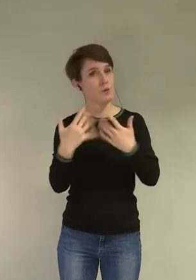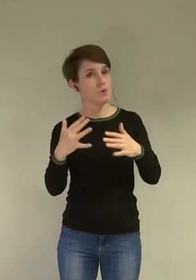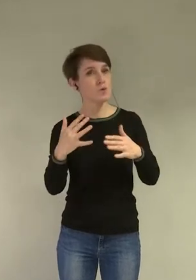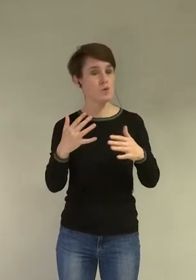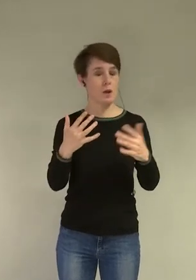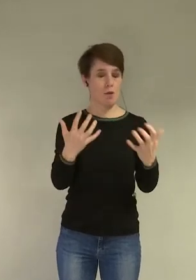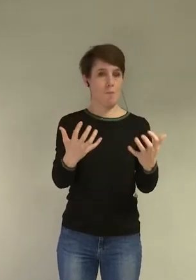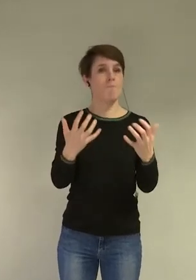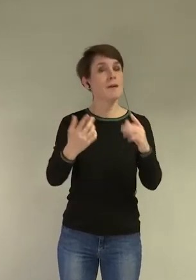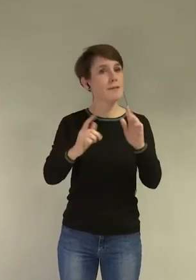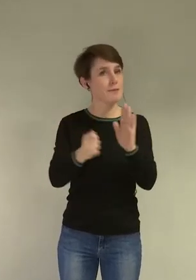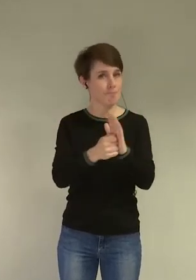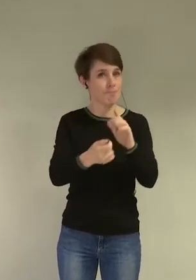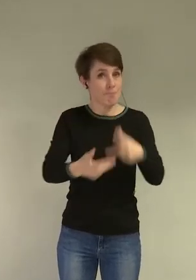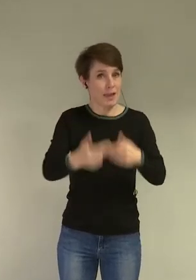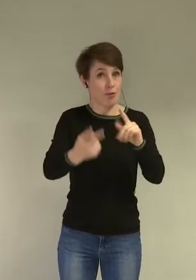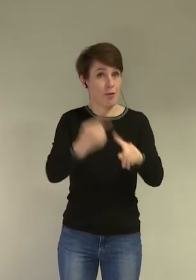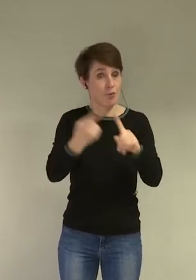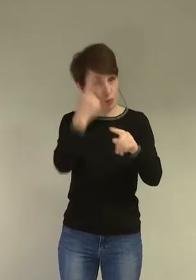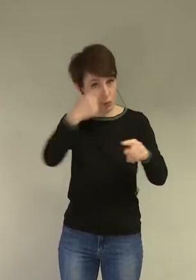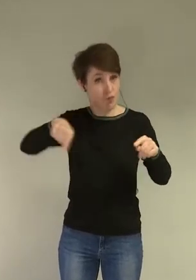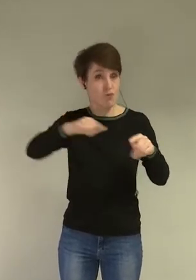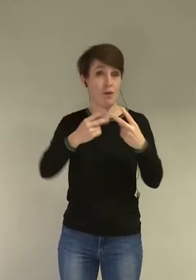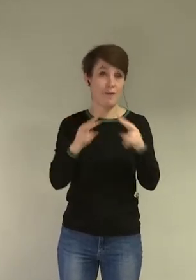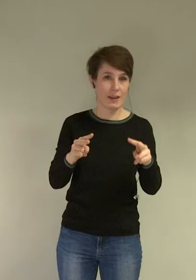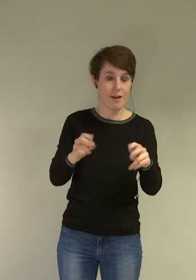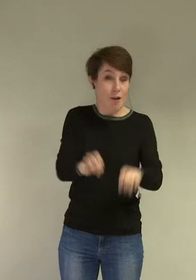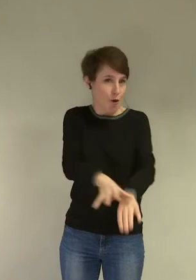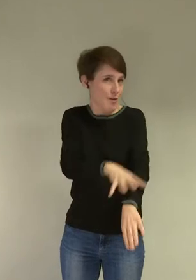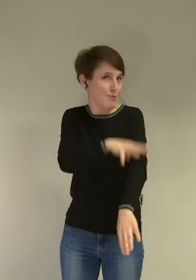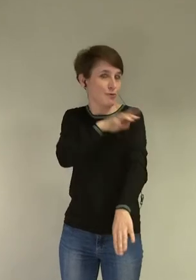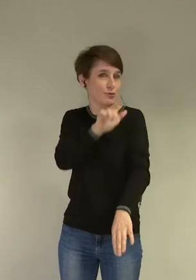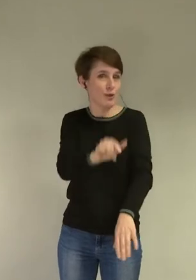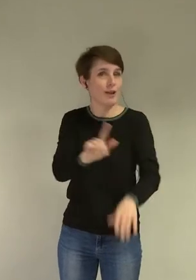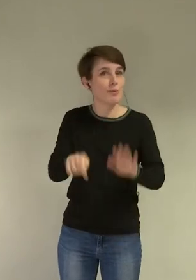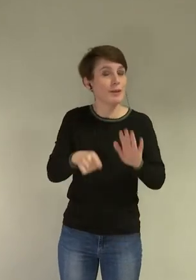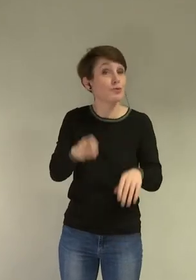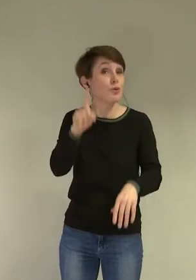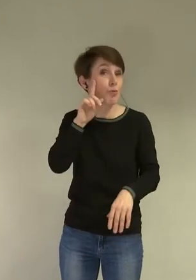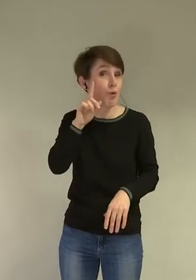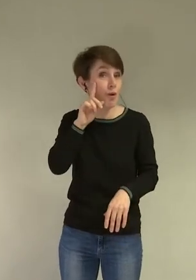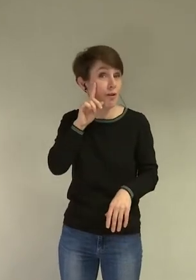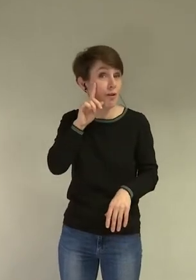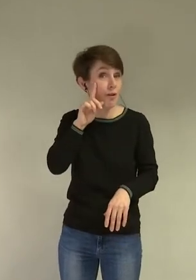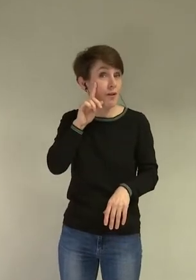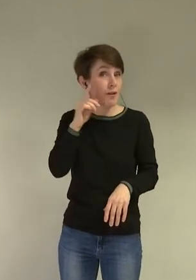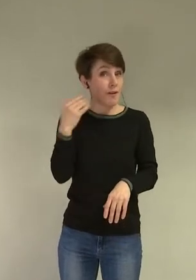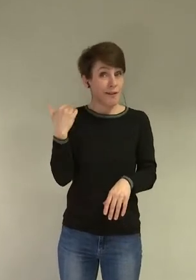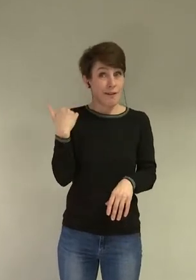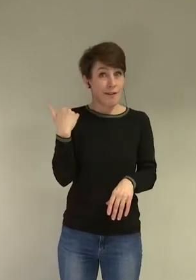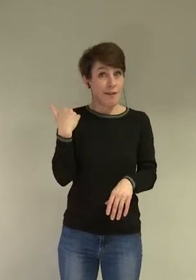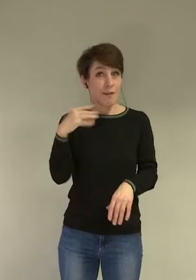notre ville forte en émotions d'abord bien sûr puisque nous avons appris avec stupeur